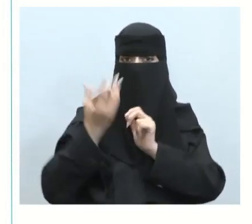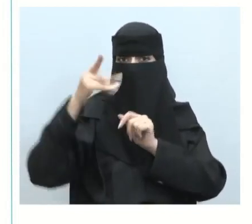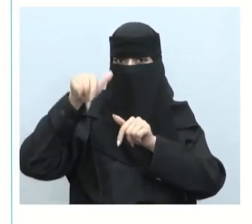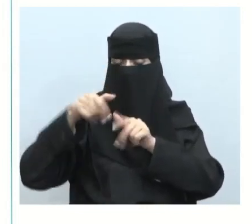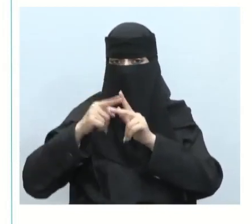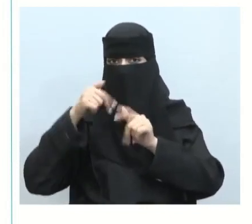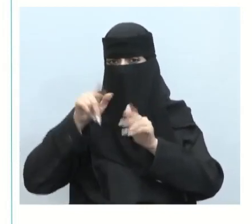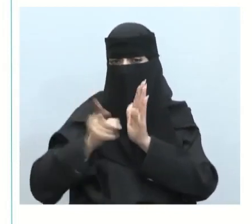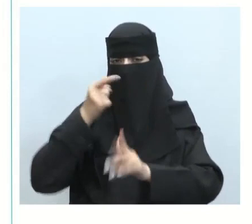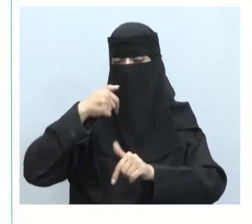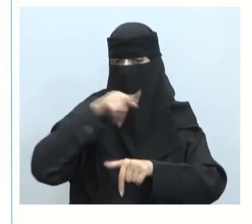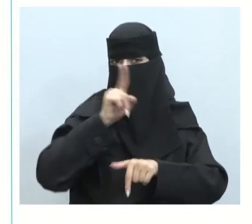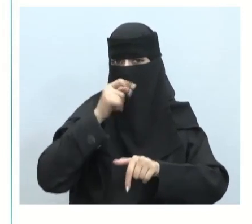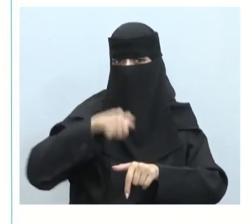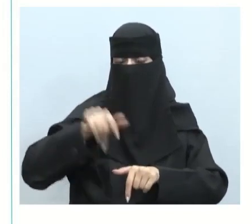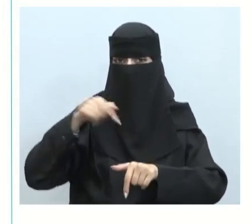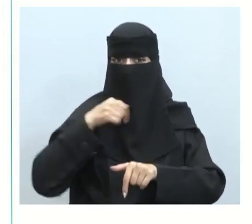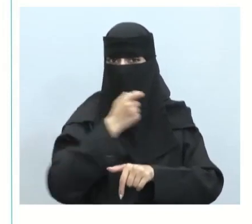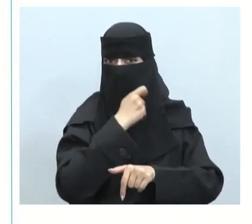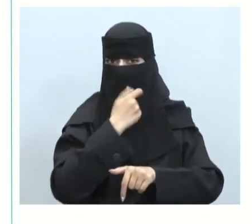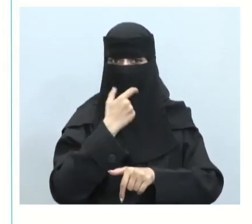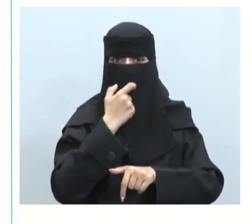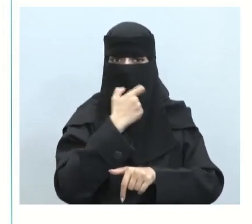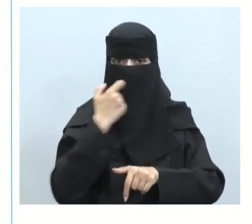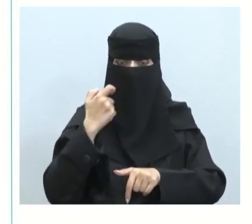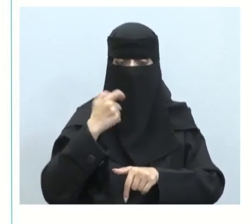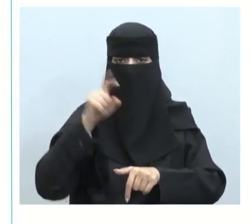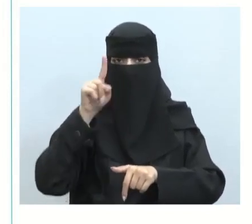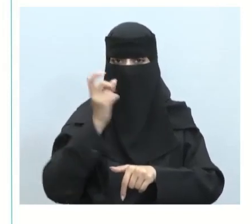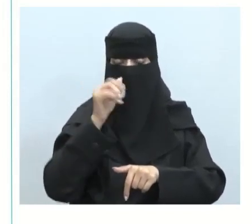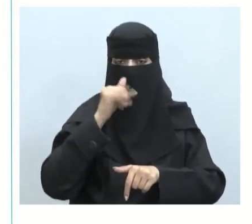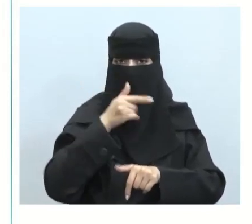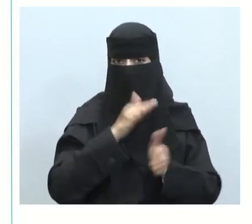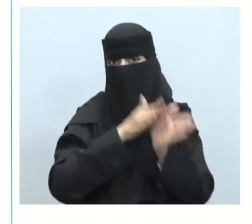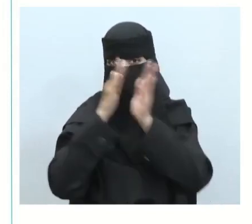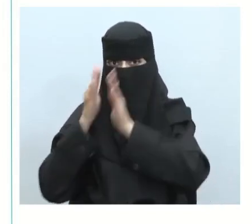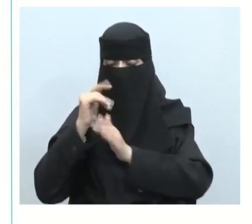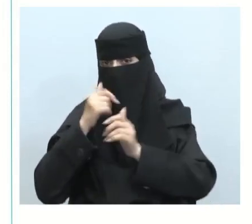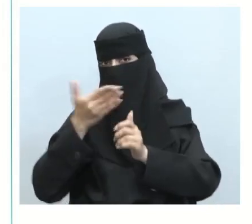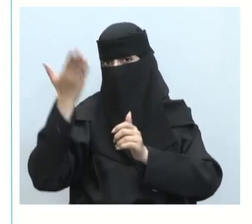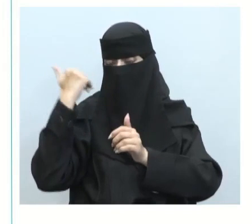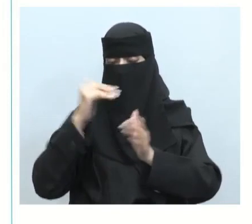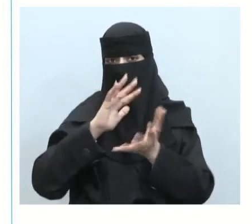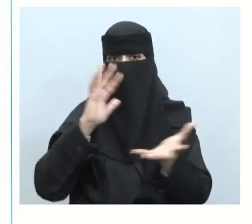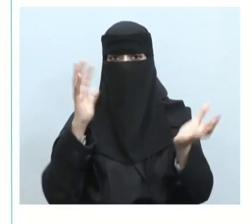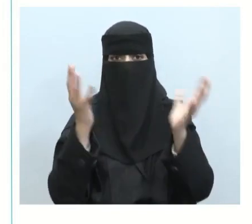في انجلترا او في بريطانيا سابقا وبعد ذلك انتقلت الى العالم